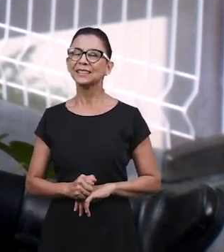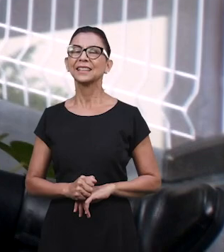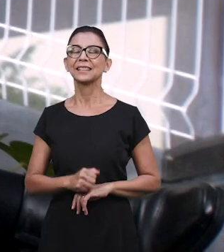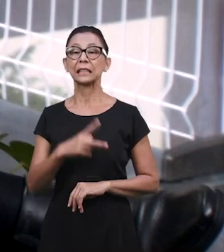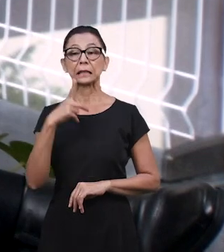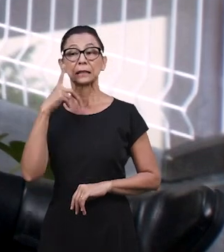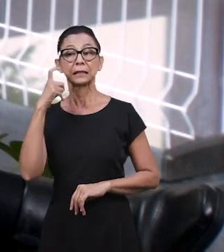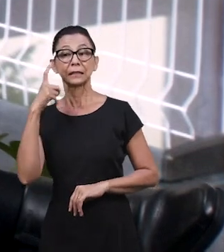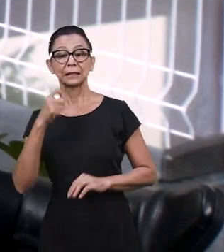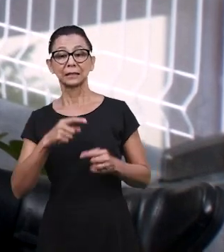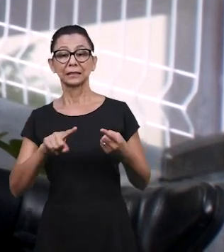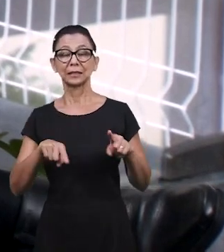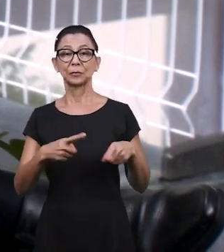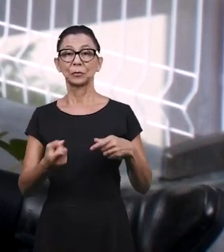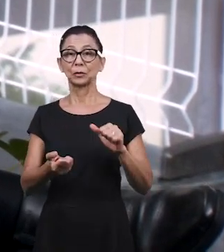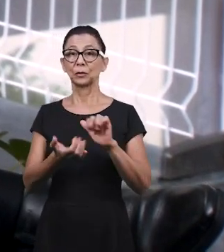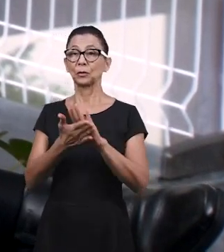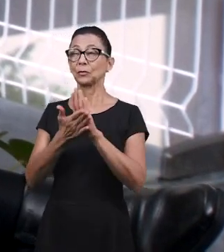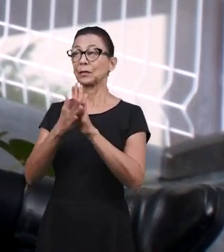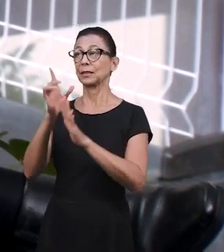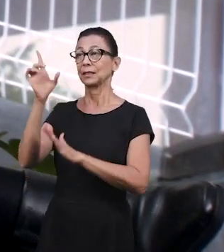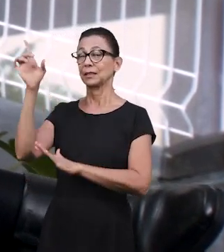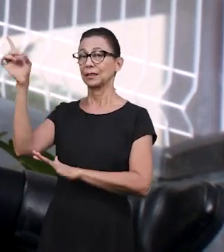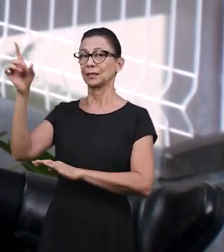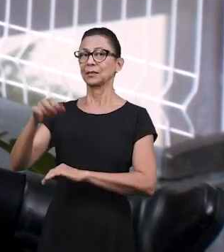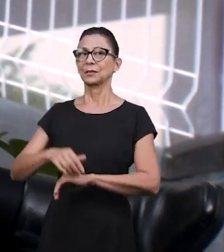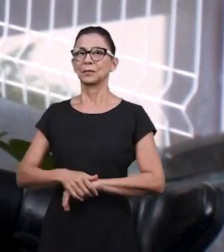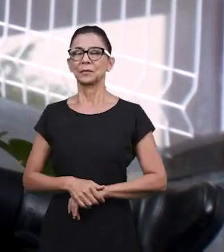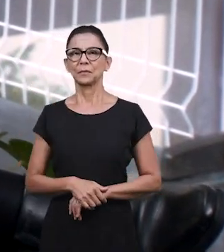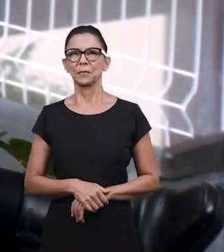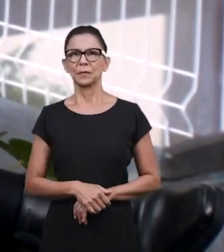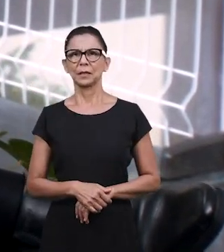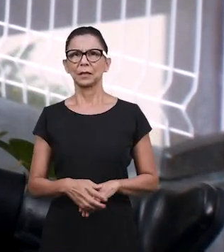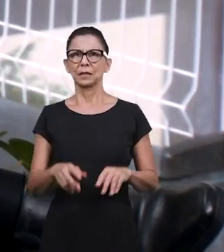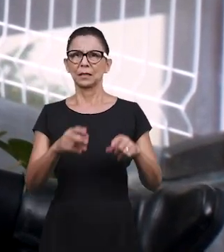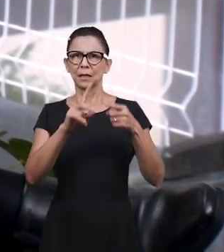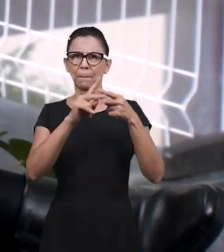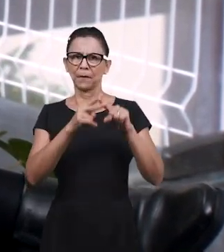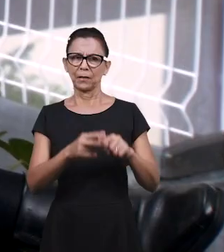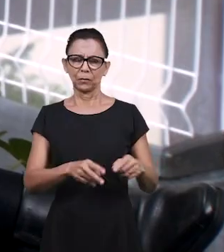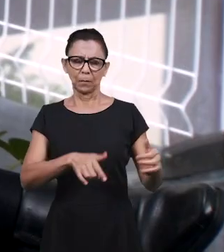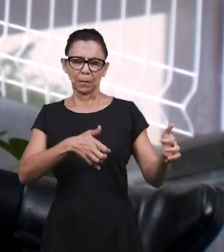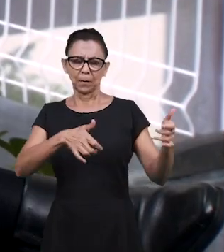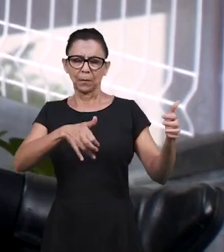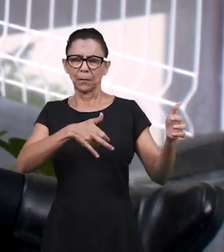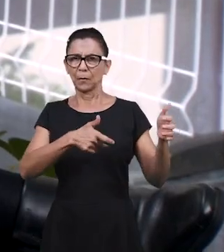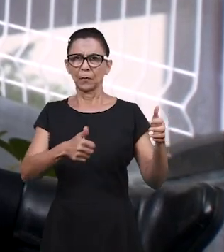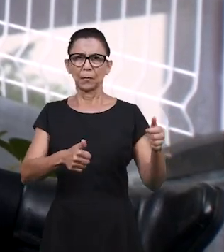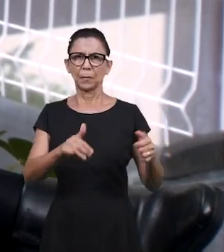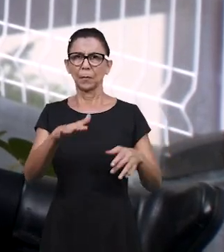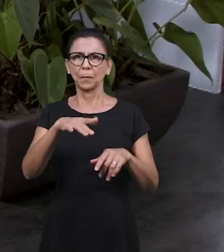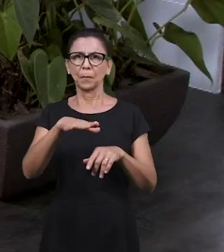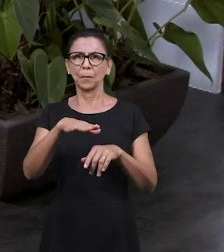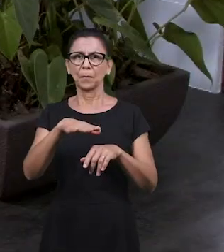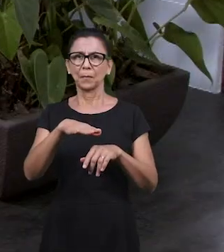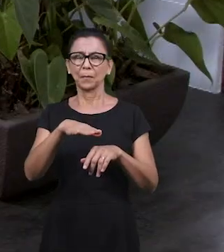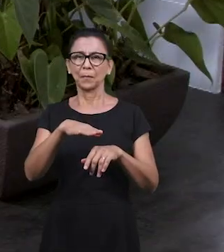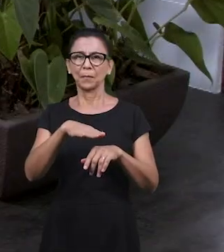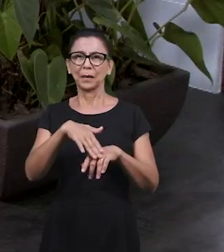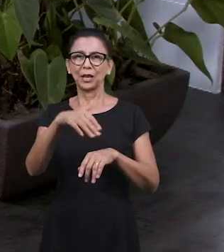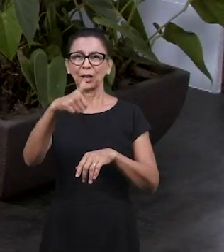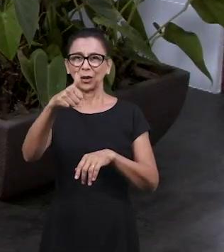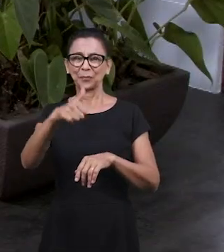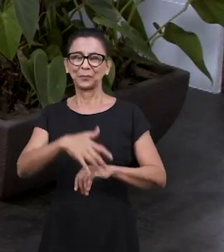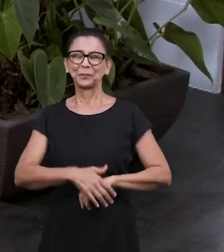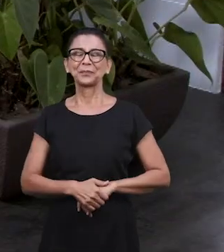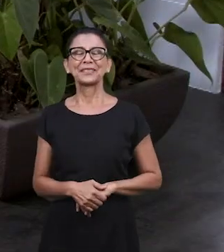développer leur intérêt par la musique et la louange à Dieu, afin de se perfectionner dans l'exécution de leur